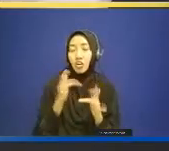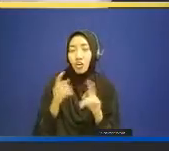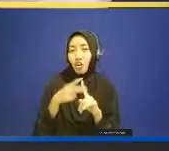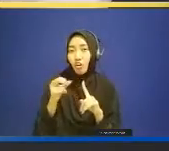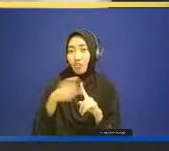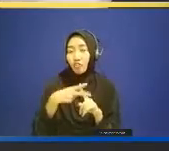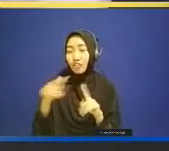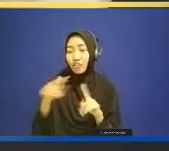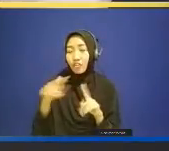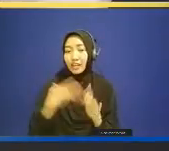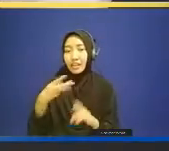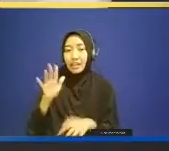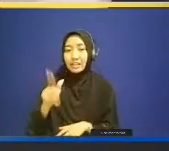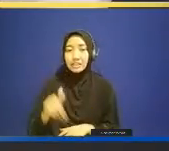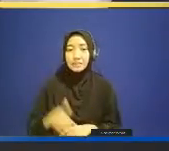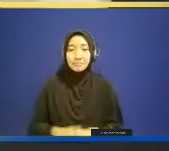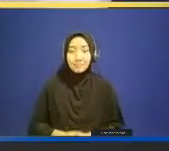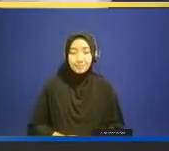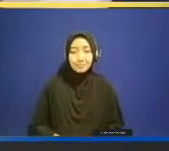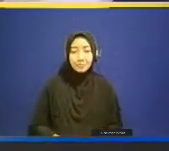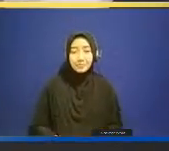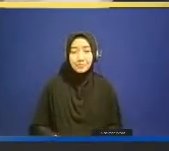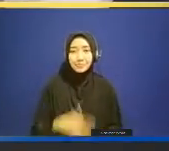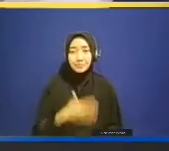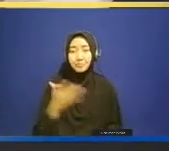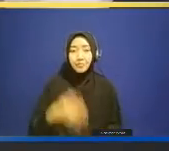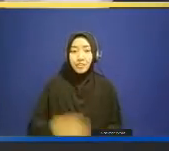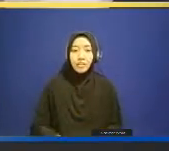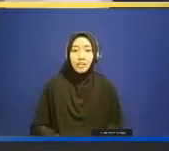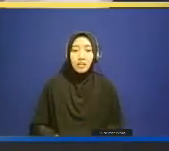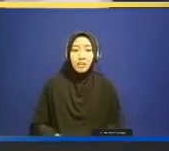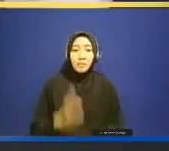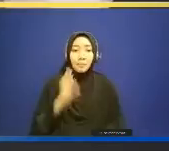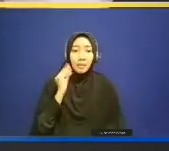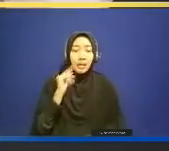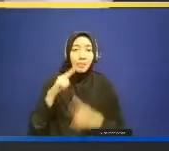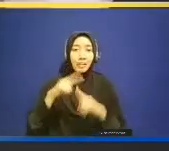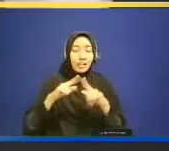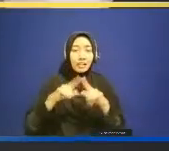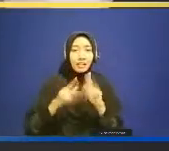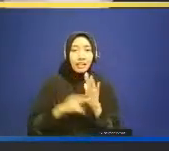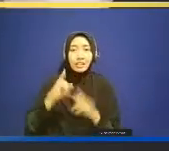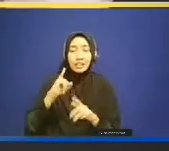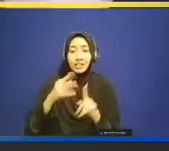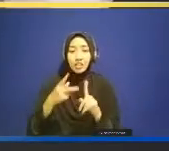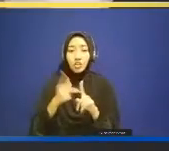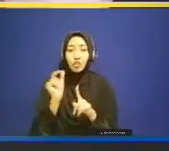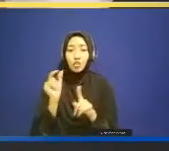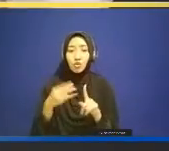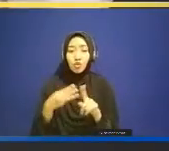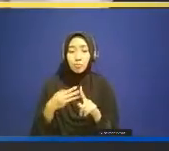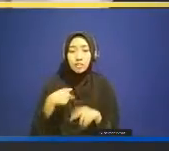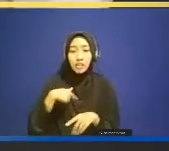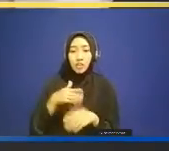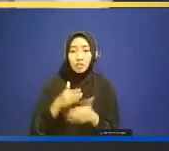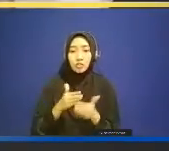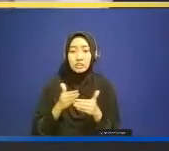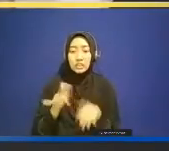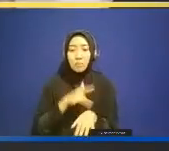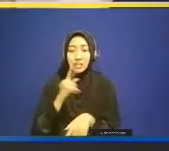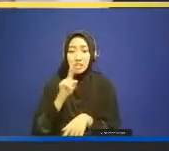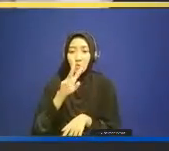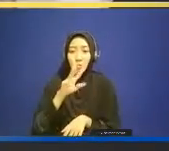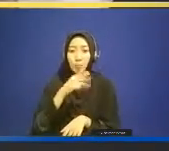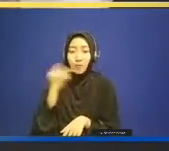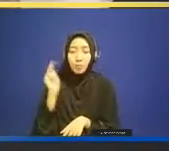menurut kamu dari pengalaman tanihub Hai WeChat By the way saya sempet kayak harus delete semingguan gitu karena nunggu